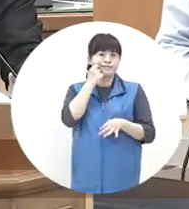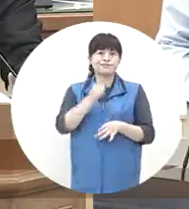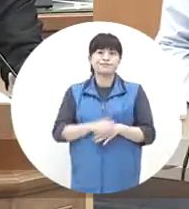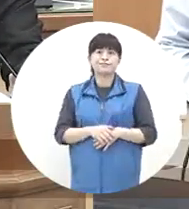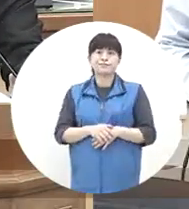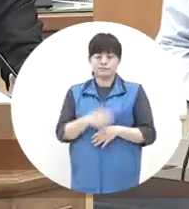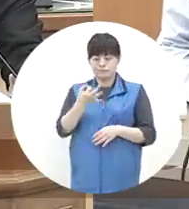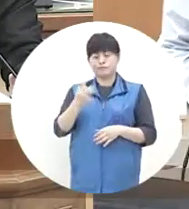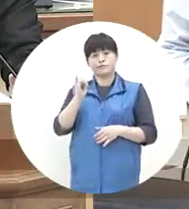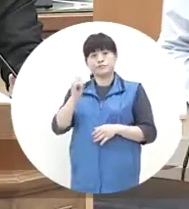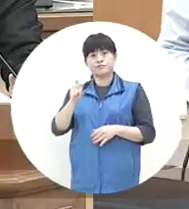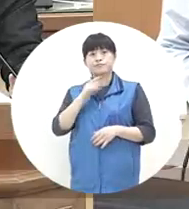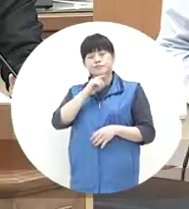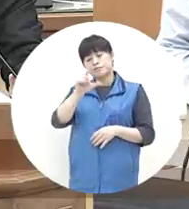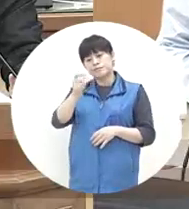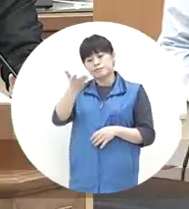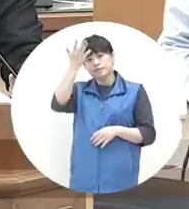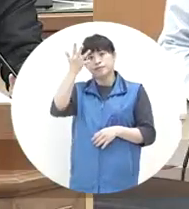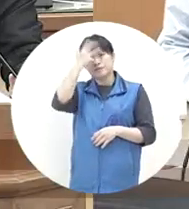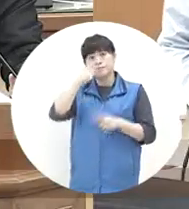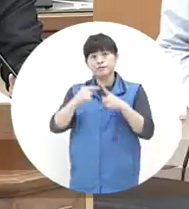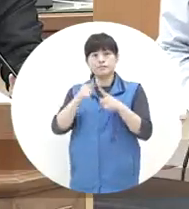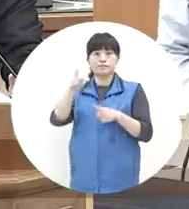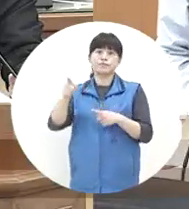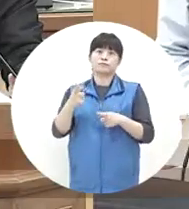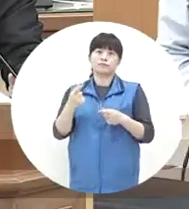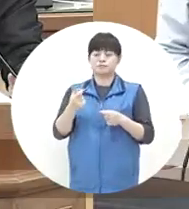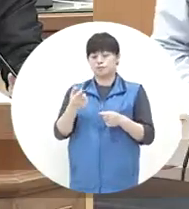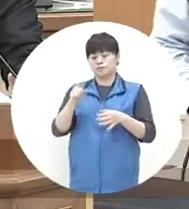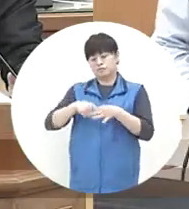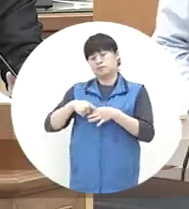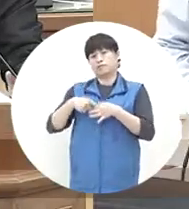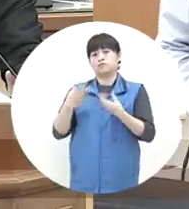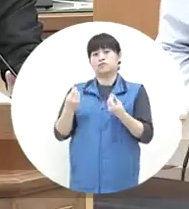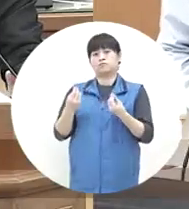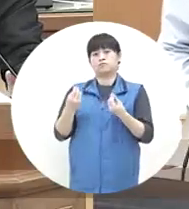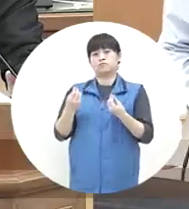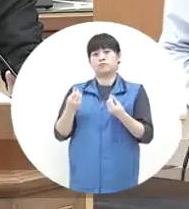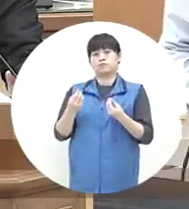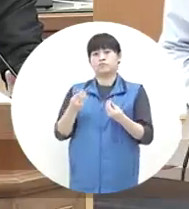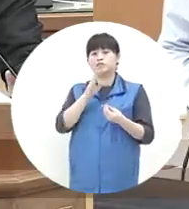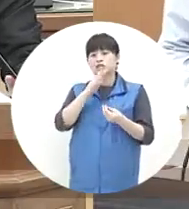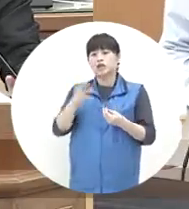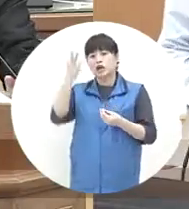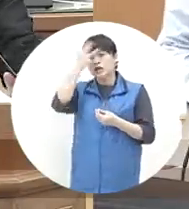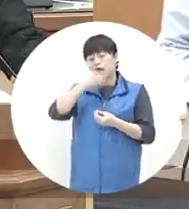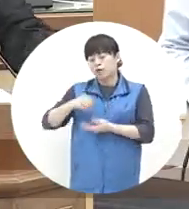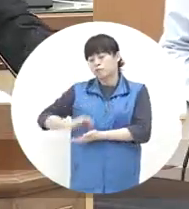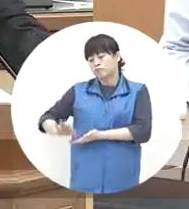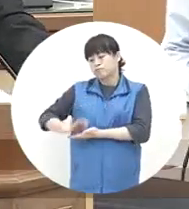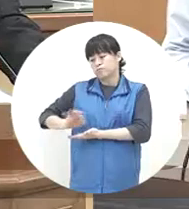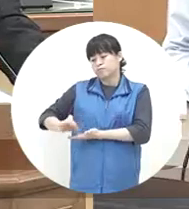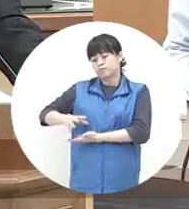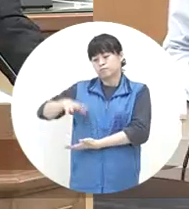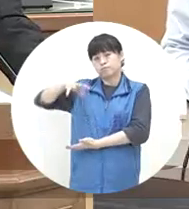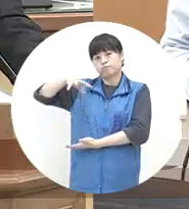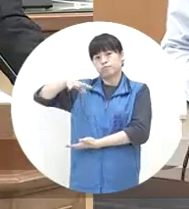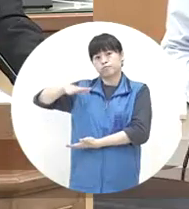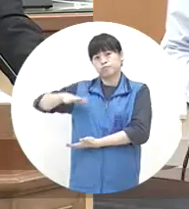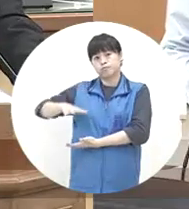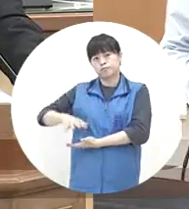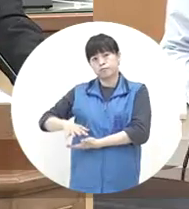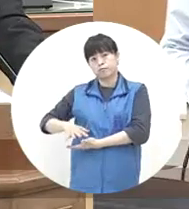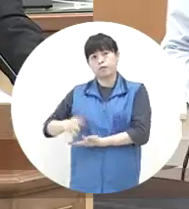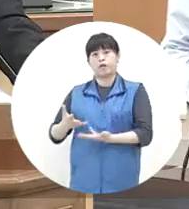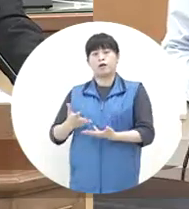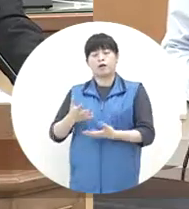经济没有困难的65岁以上的老人家其实他也已经没有经济 了。这个 他是在吃老本。嘿啊，可不可以麻烦一下看齁，